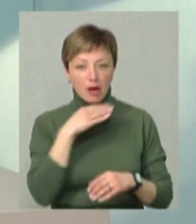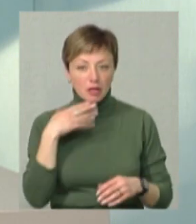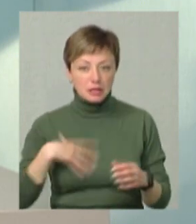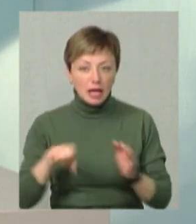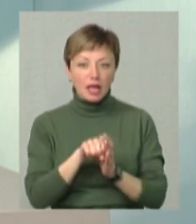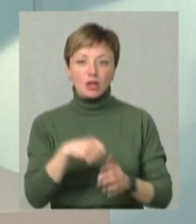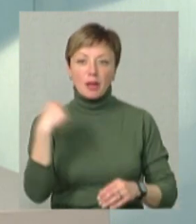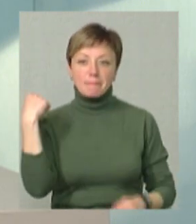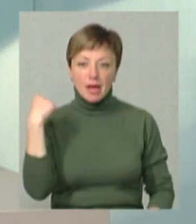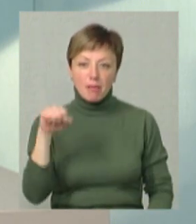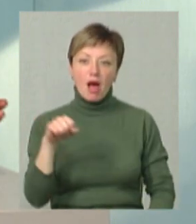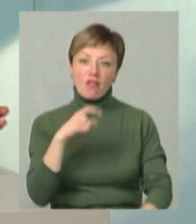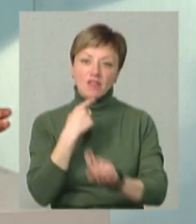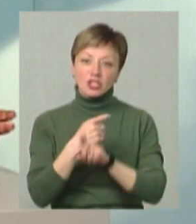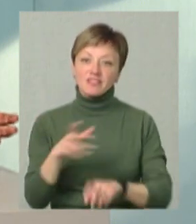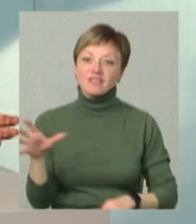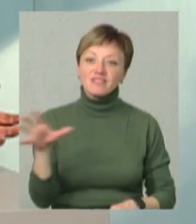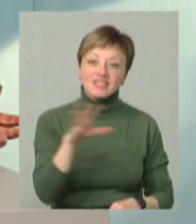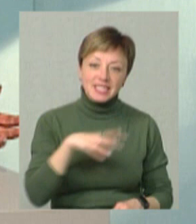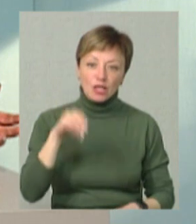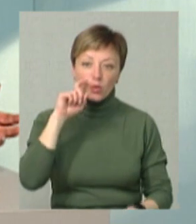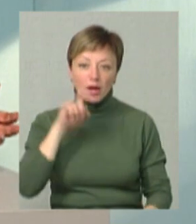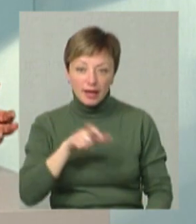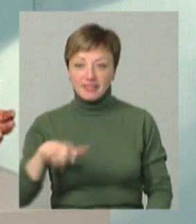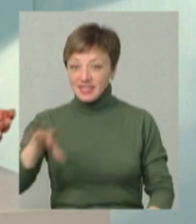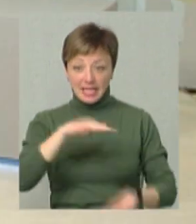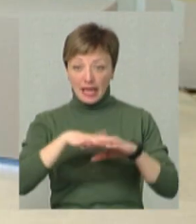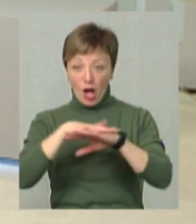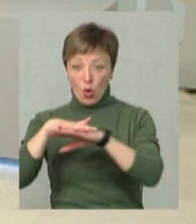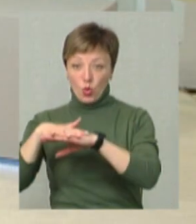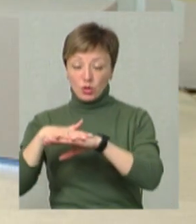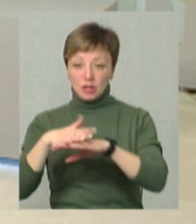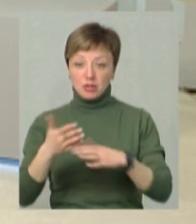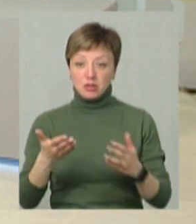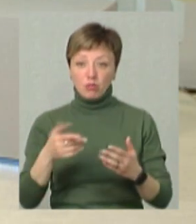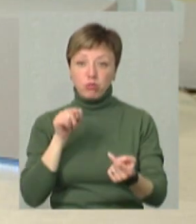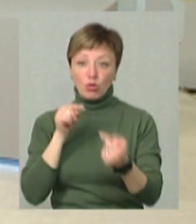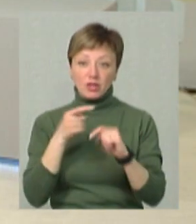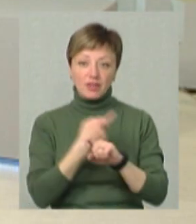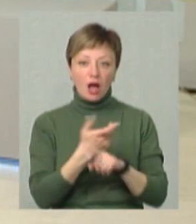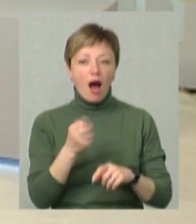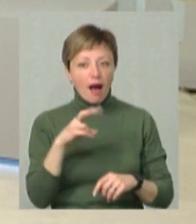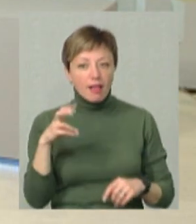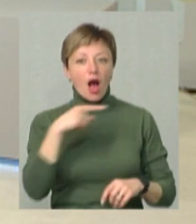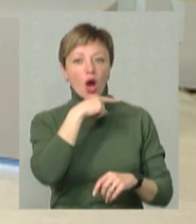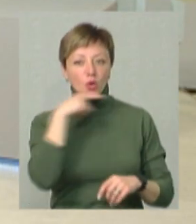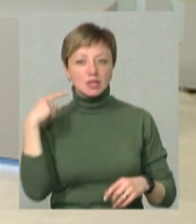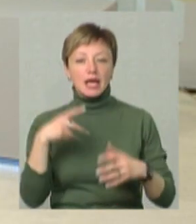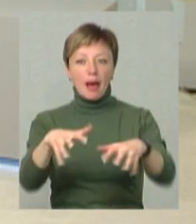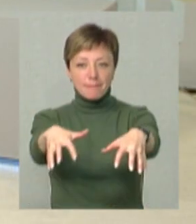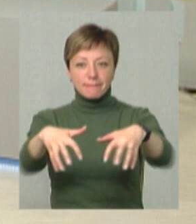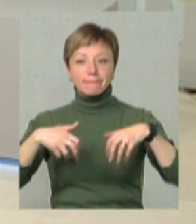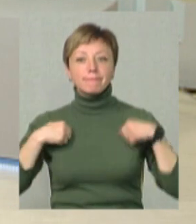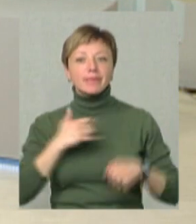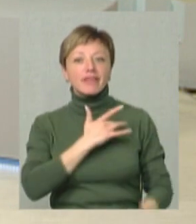і перемагали фашистів всі, і українці, і всі народи, які виступили проти фашиста. Але Росія якби